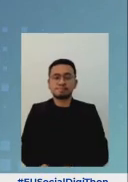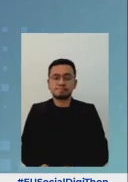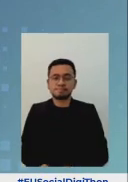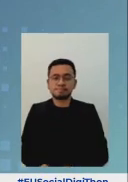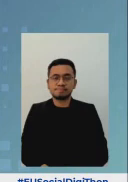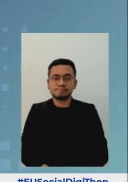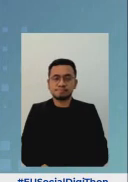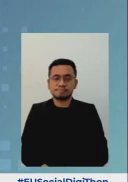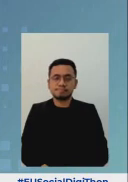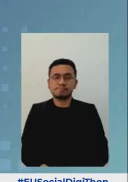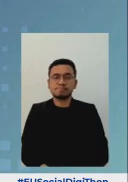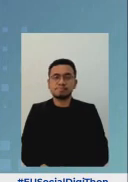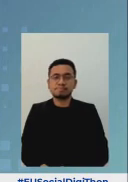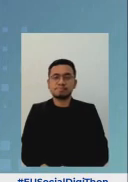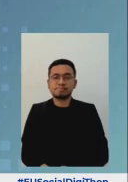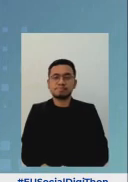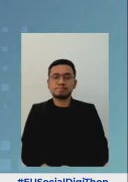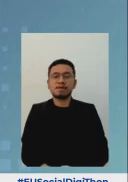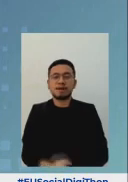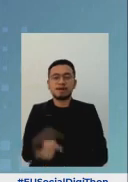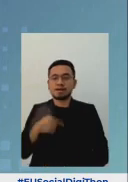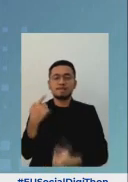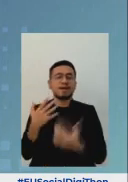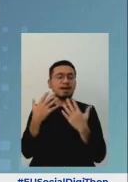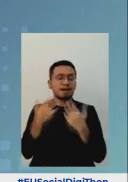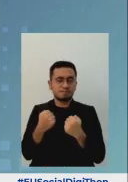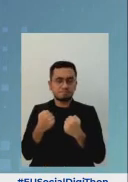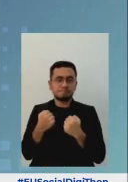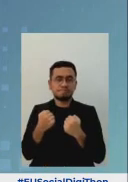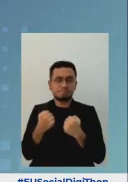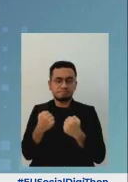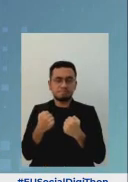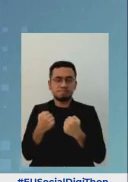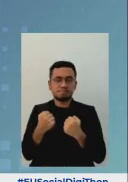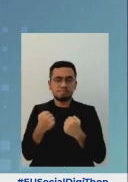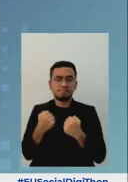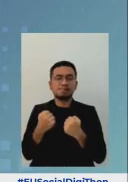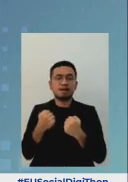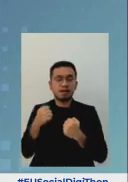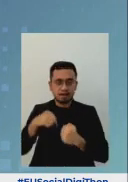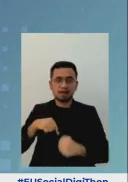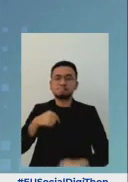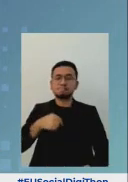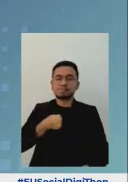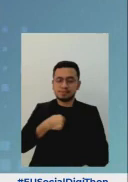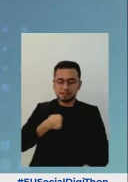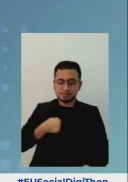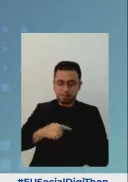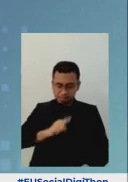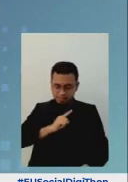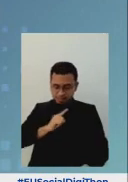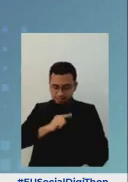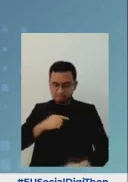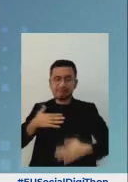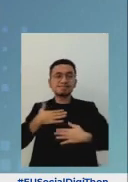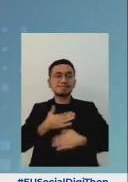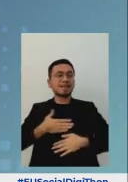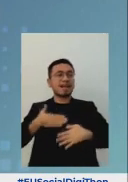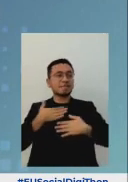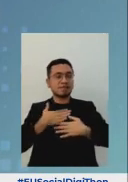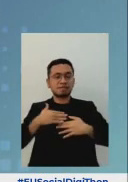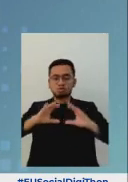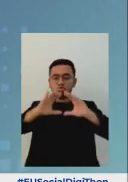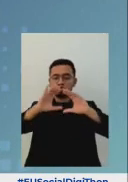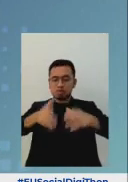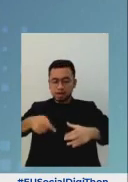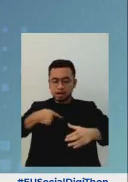Dan dengan demikian, moga-moga memang dunia kita ini betul-betul menjadi dunia yang lebih nyaman untuk didiami